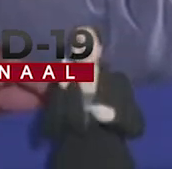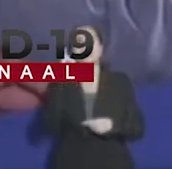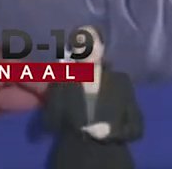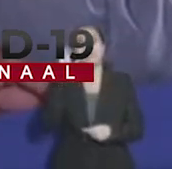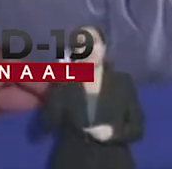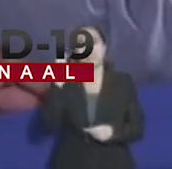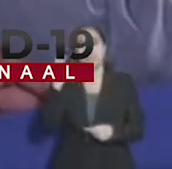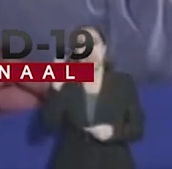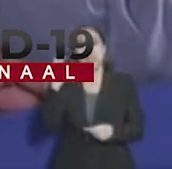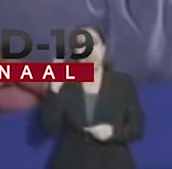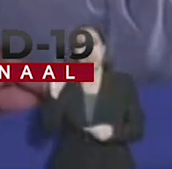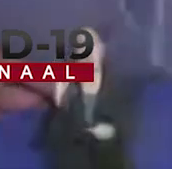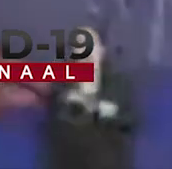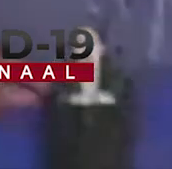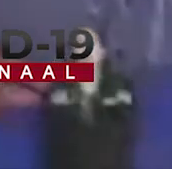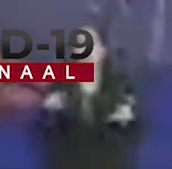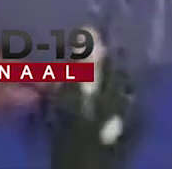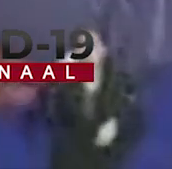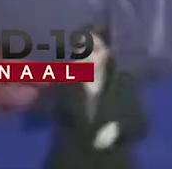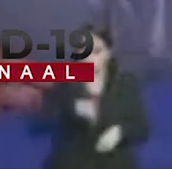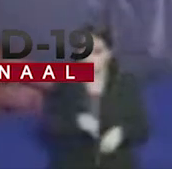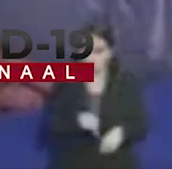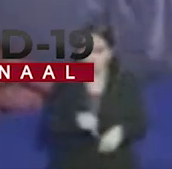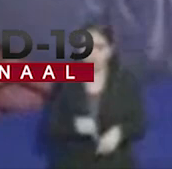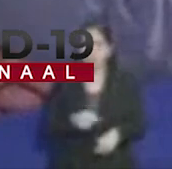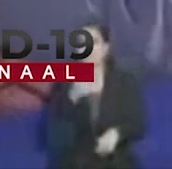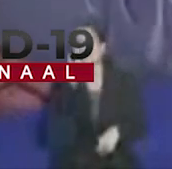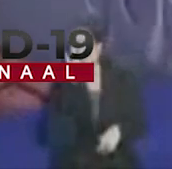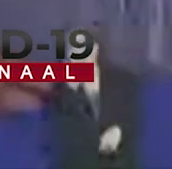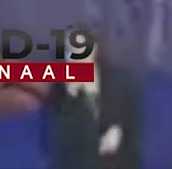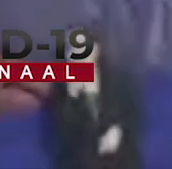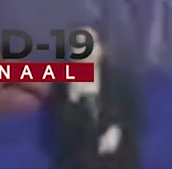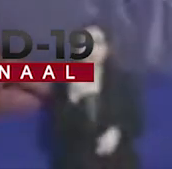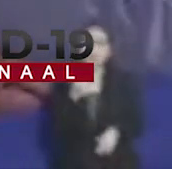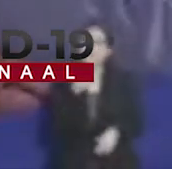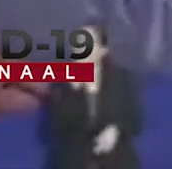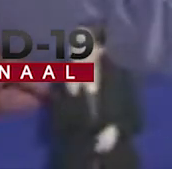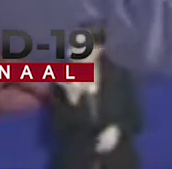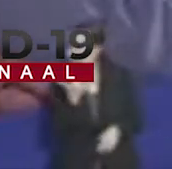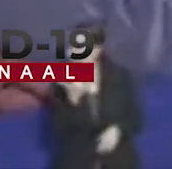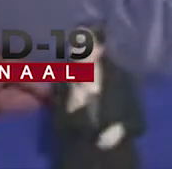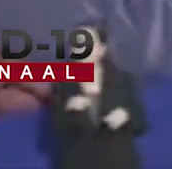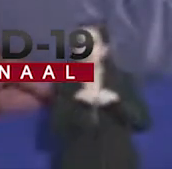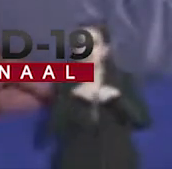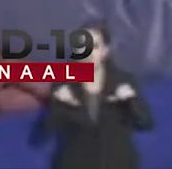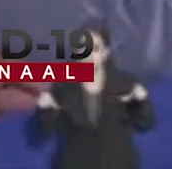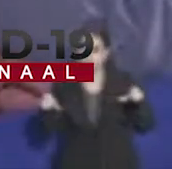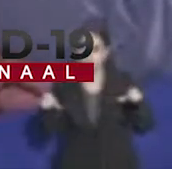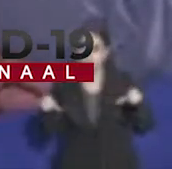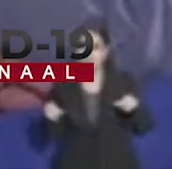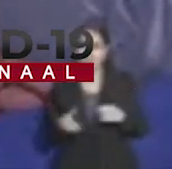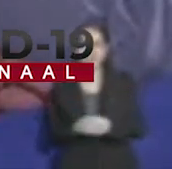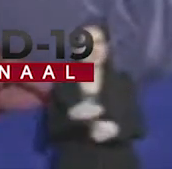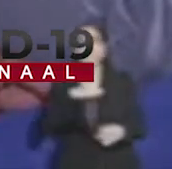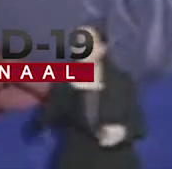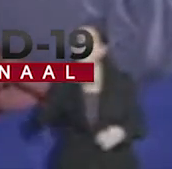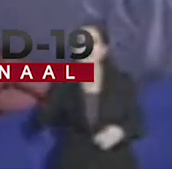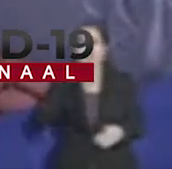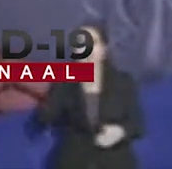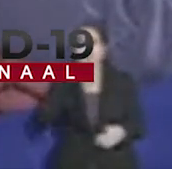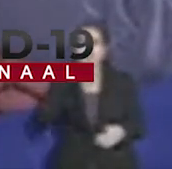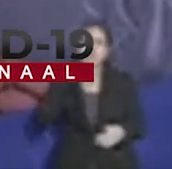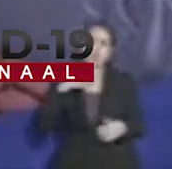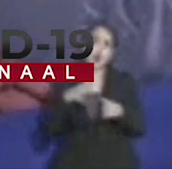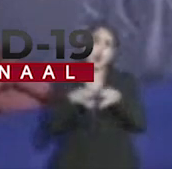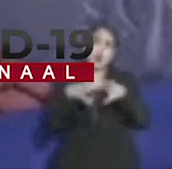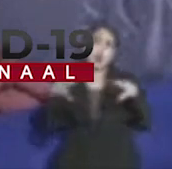met 7 of 8. Dus dat betekent dat er sowieso onvoldoende ruimte is om mensen die